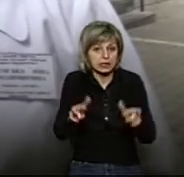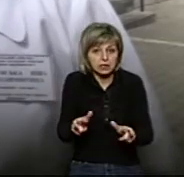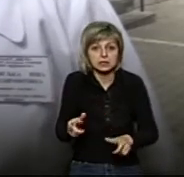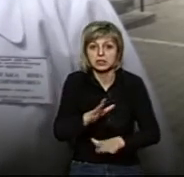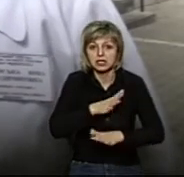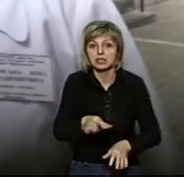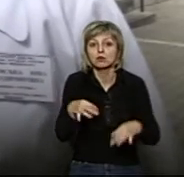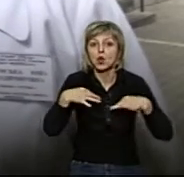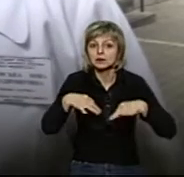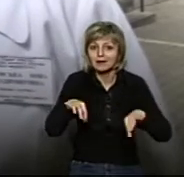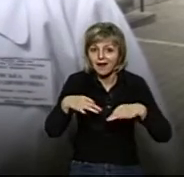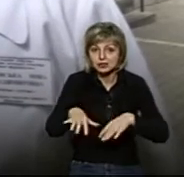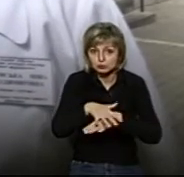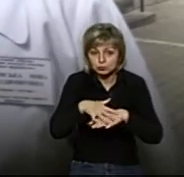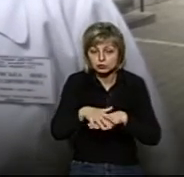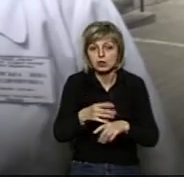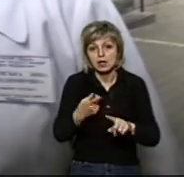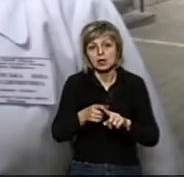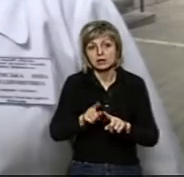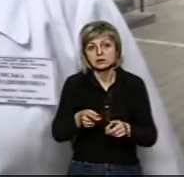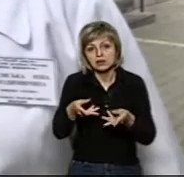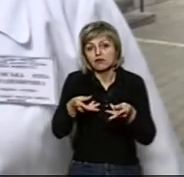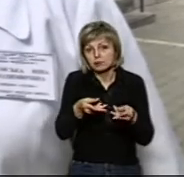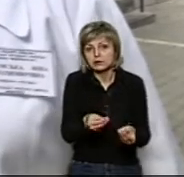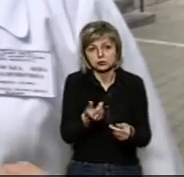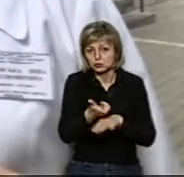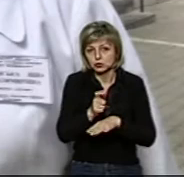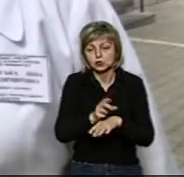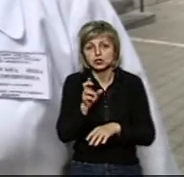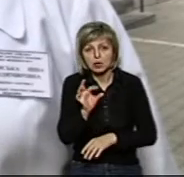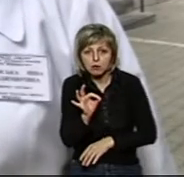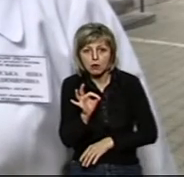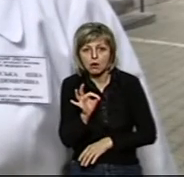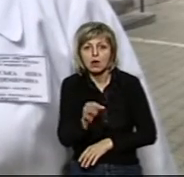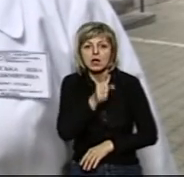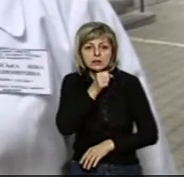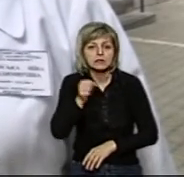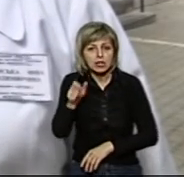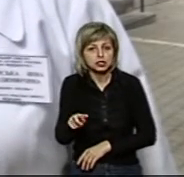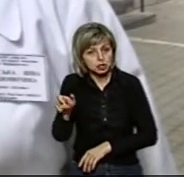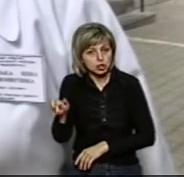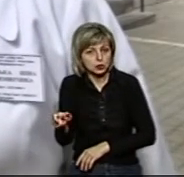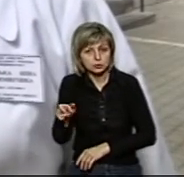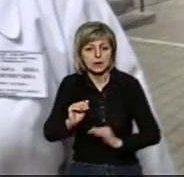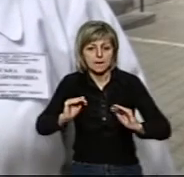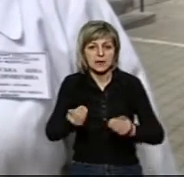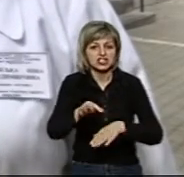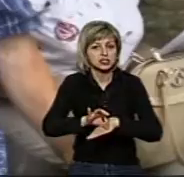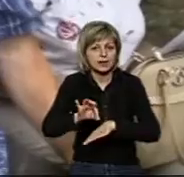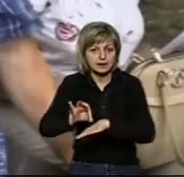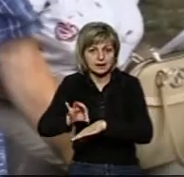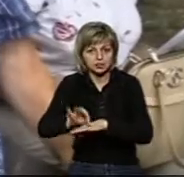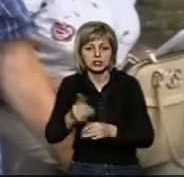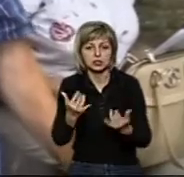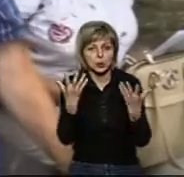ходив транспорт. Це, напевно, дало для себе велике значення, тому що, власне, що старші люди менше заражені на